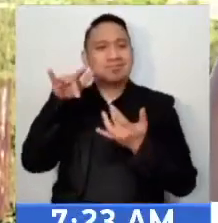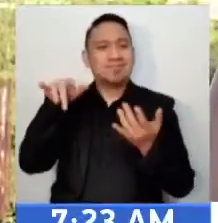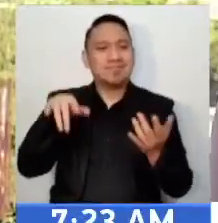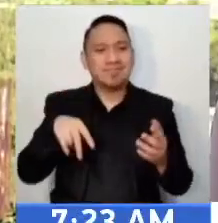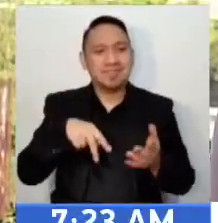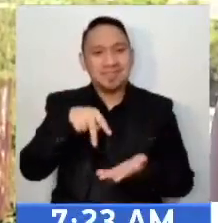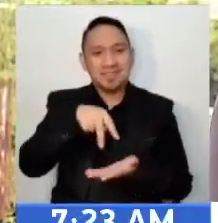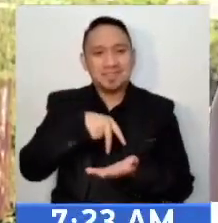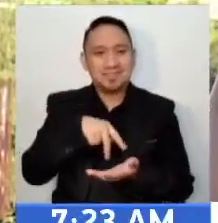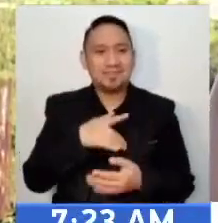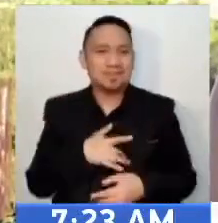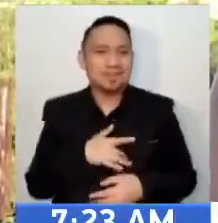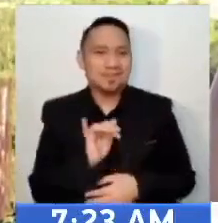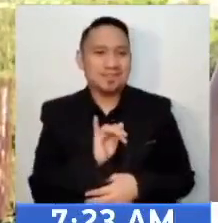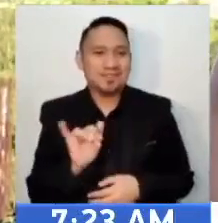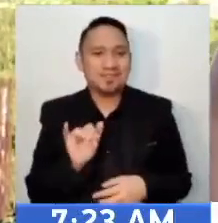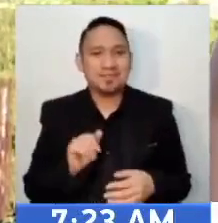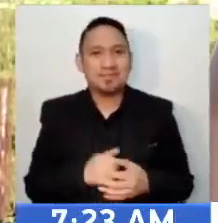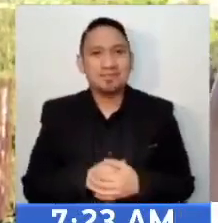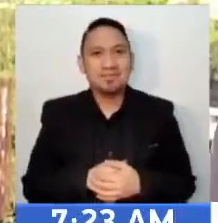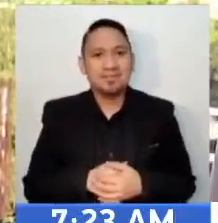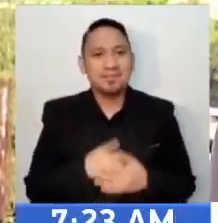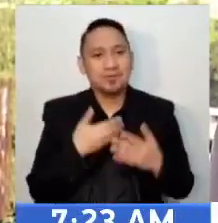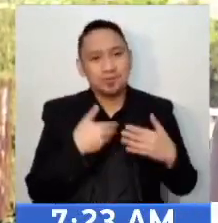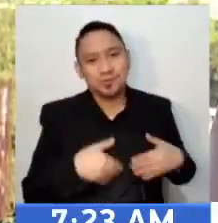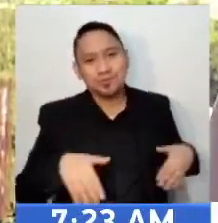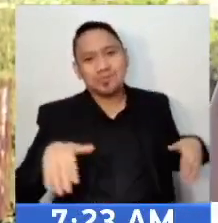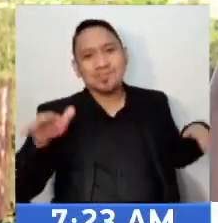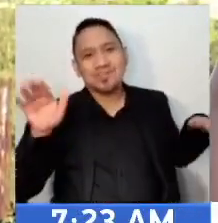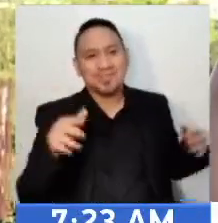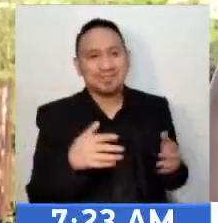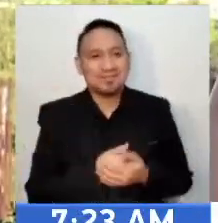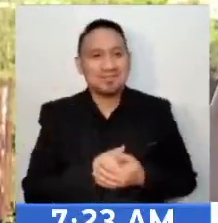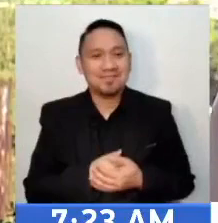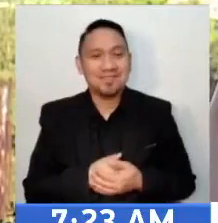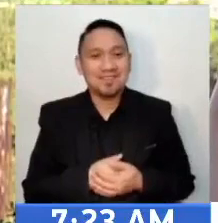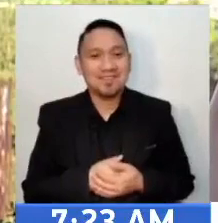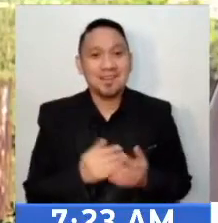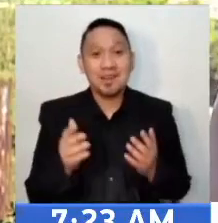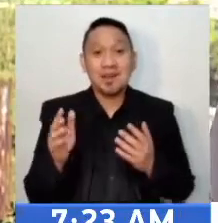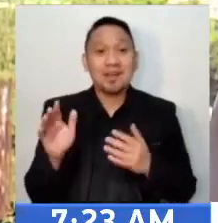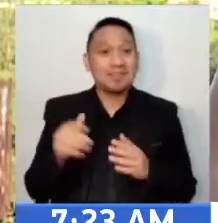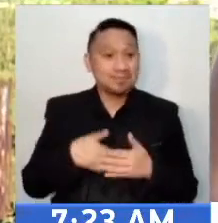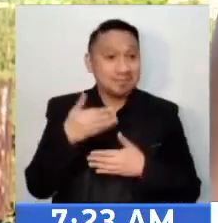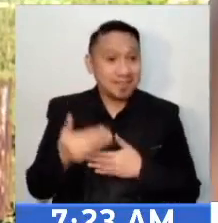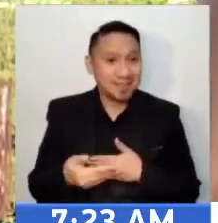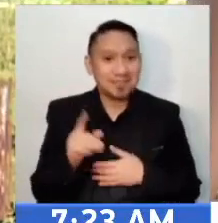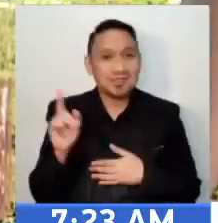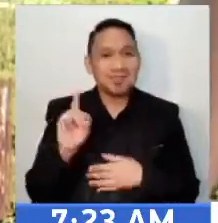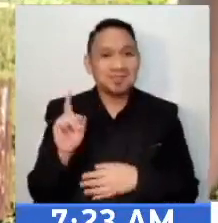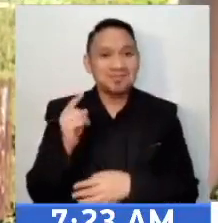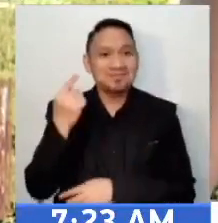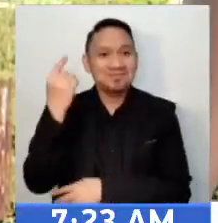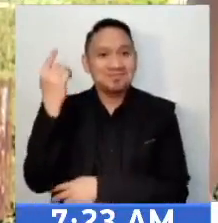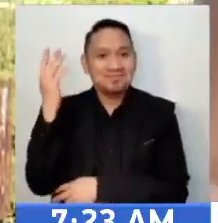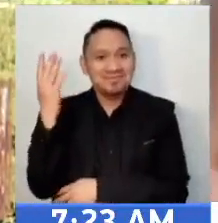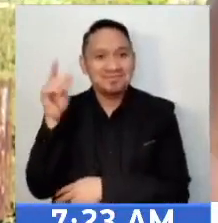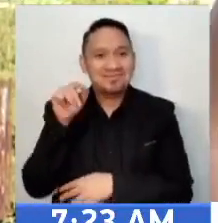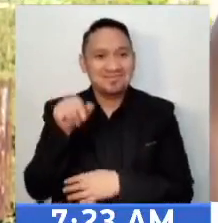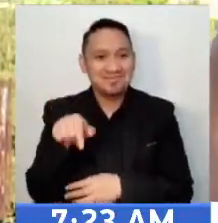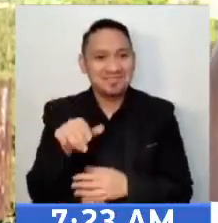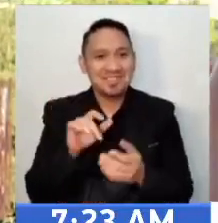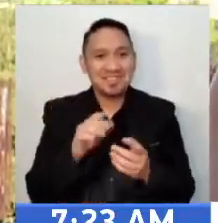Uy, kalay, sabi nga eh, kung ano ang puno, eh di yun din ang bunga. Talaga naman, di ba? Mm-hmm. What do you think? I agree. Mm-hmm.